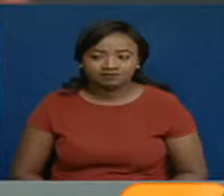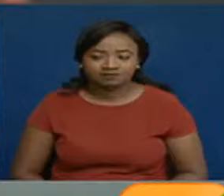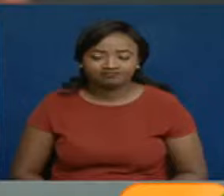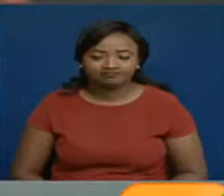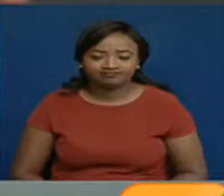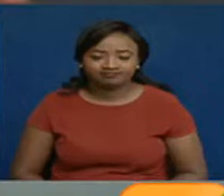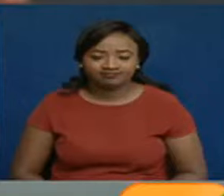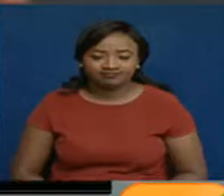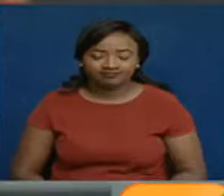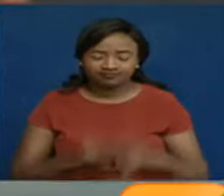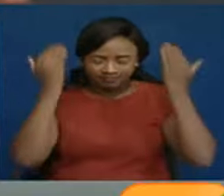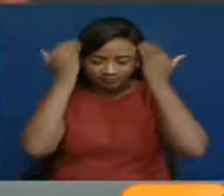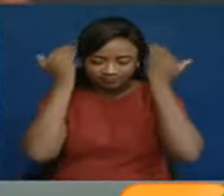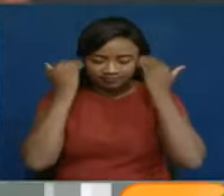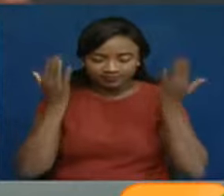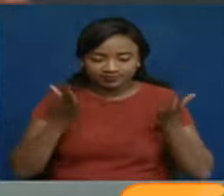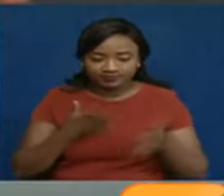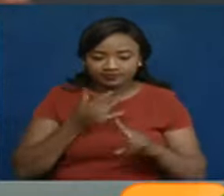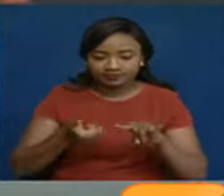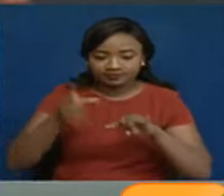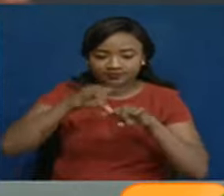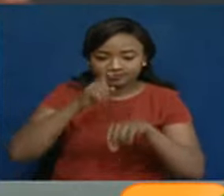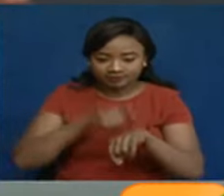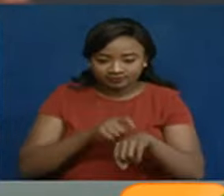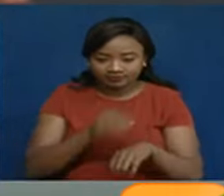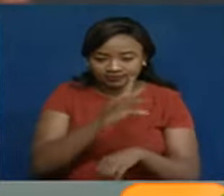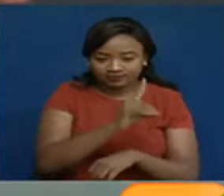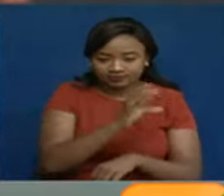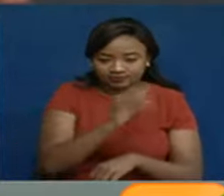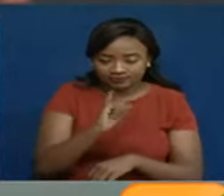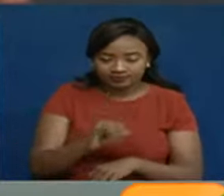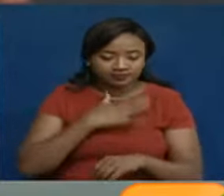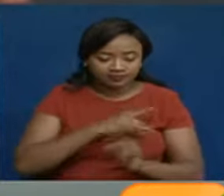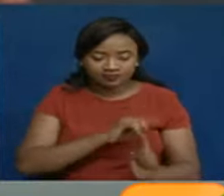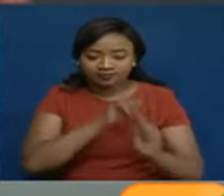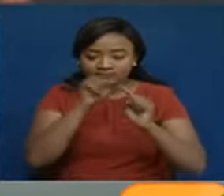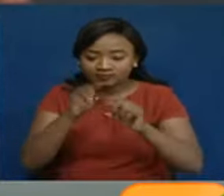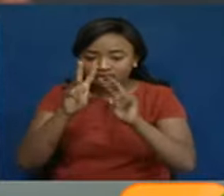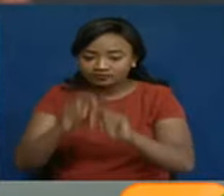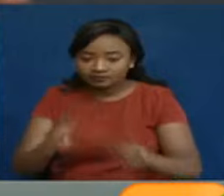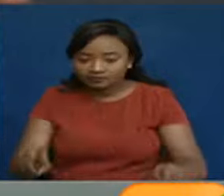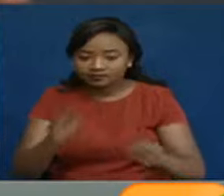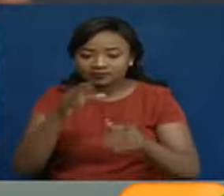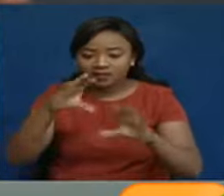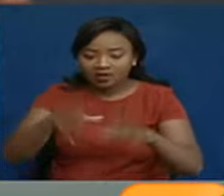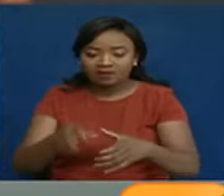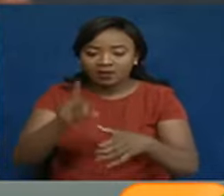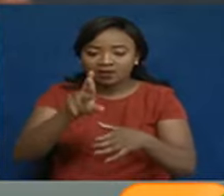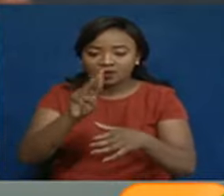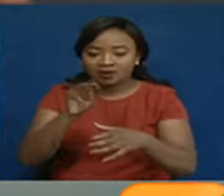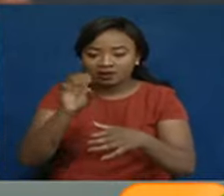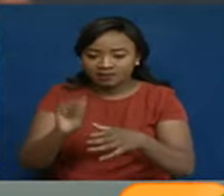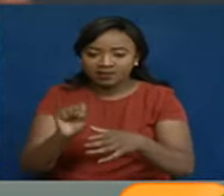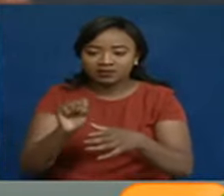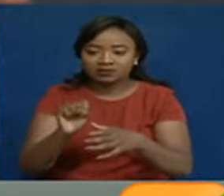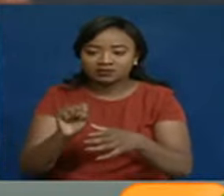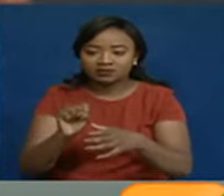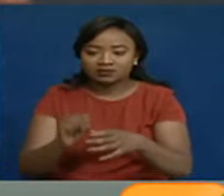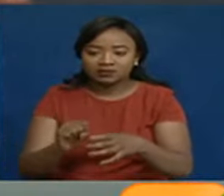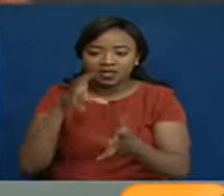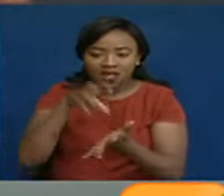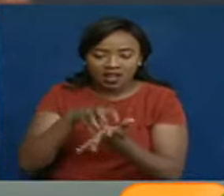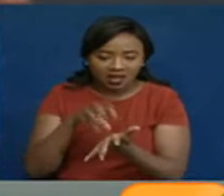Mahakama imeongeza muda wa agizo la kuzuia DCI kupekua kampuni ya Royal Media inayomilikiwa na Daktari SK Masharia kwenye kesi inayohusu